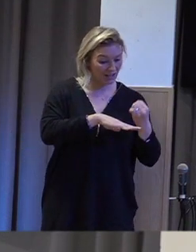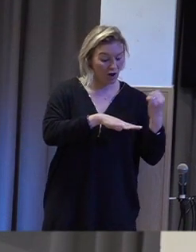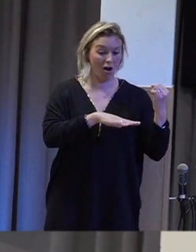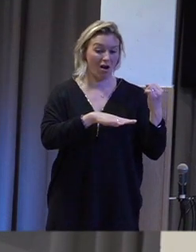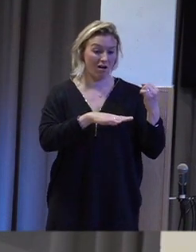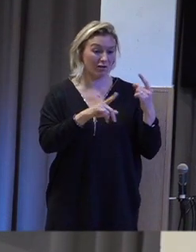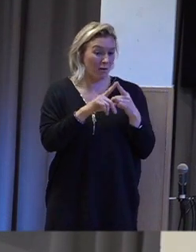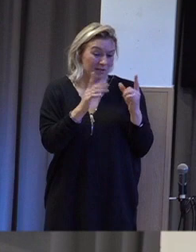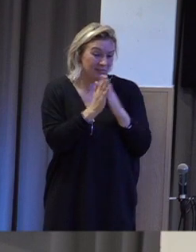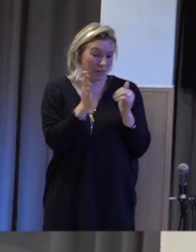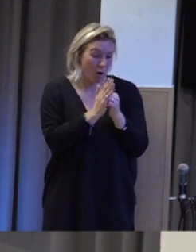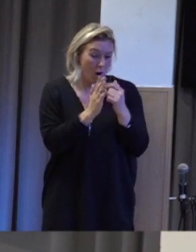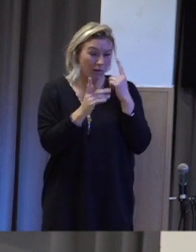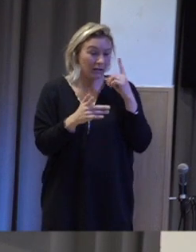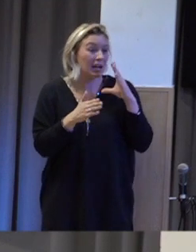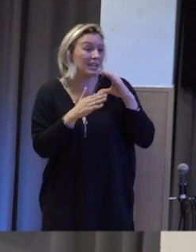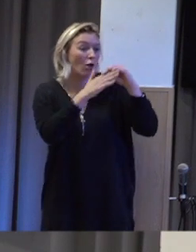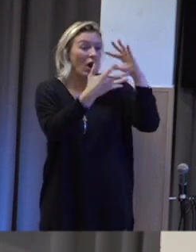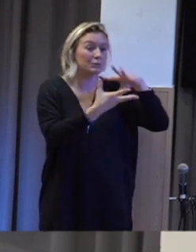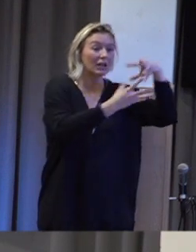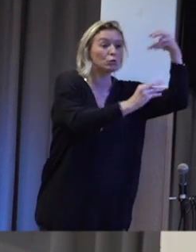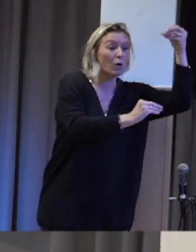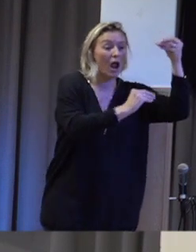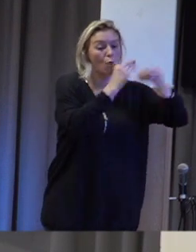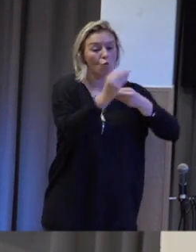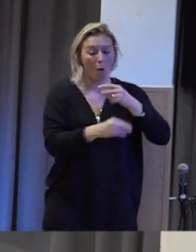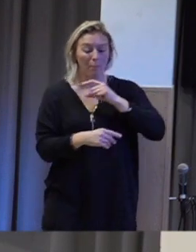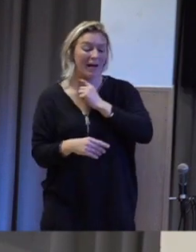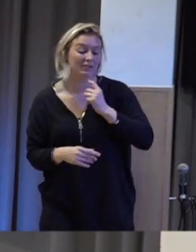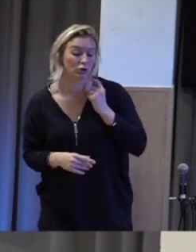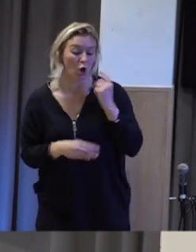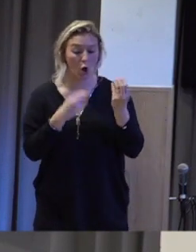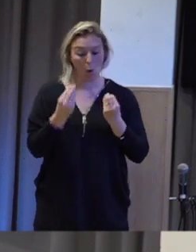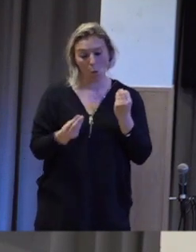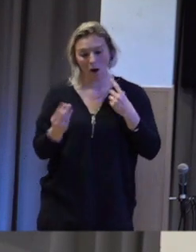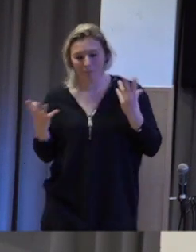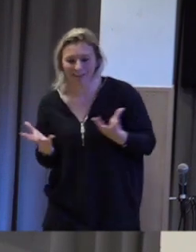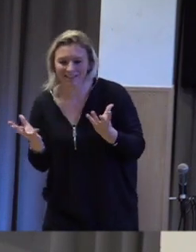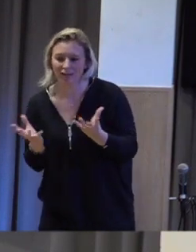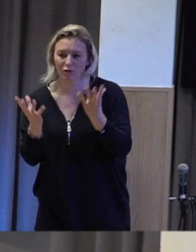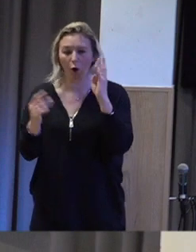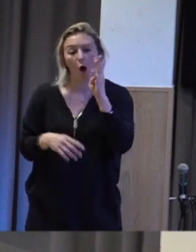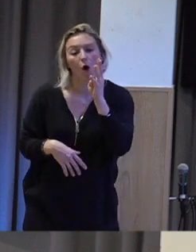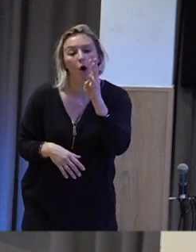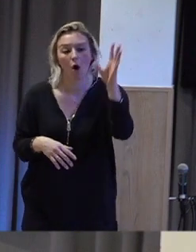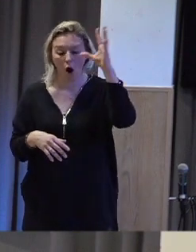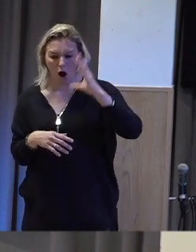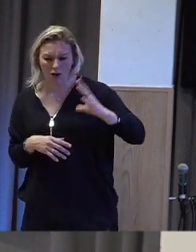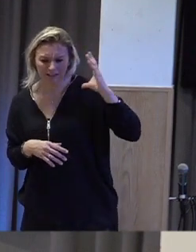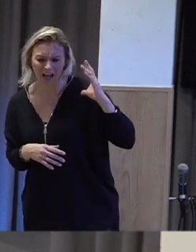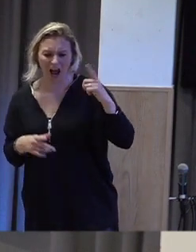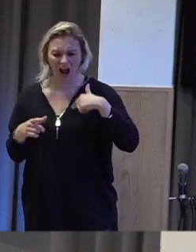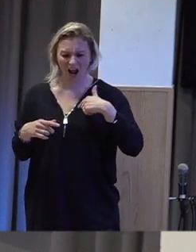ce soit un leader spirituel, que ce soit le pasteur, que ce soit le prédicateur, que ce soit un ancien, que ce soit un diacre, que ce soit